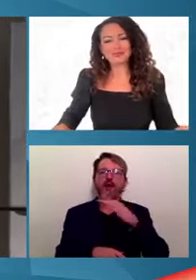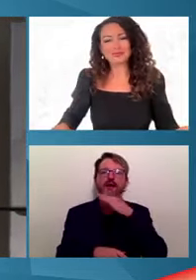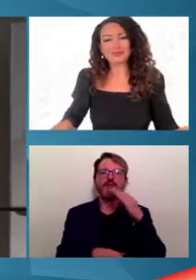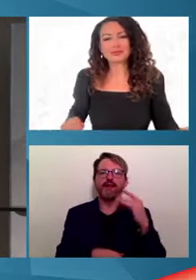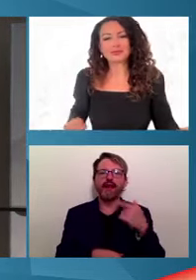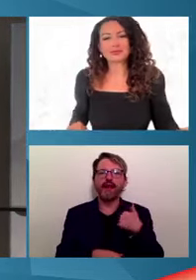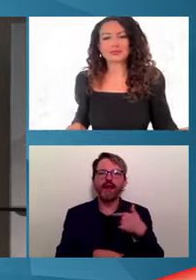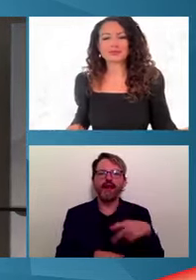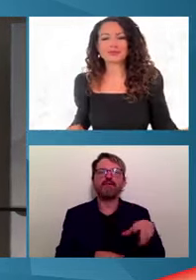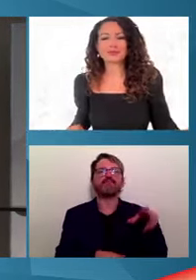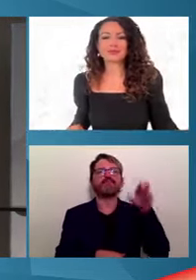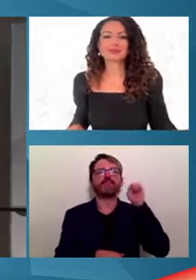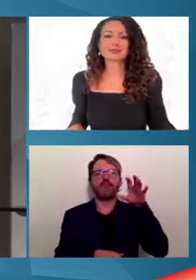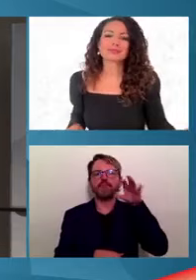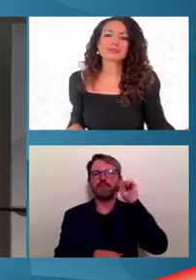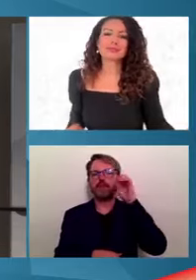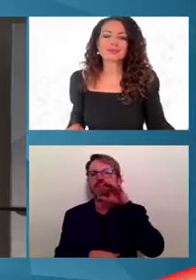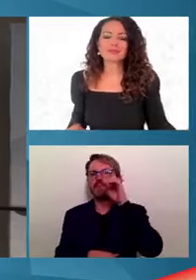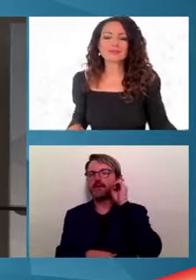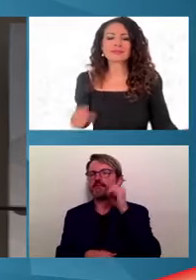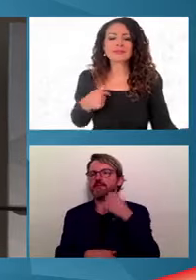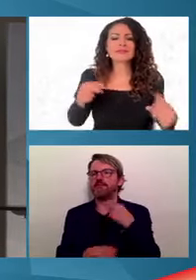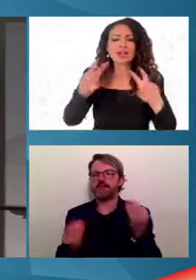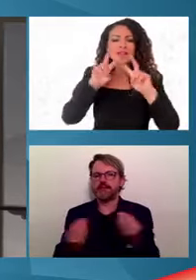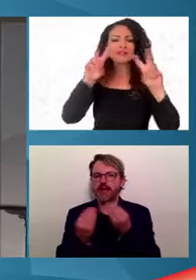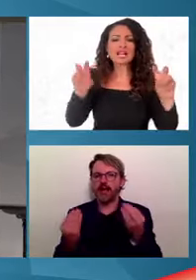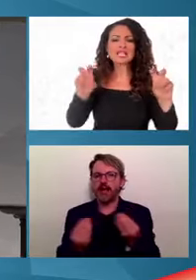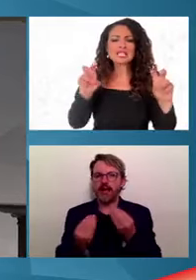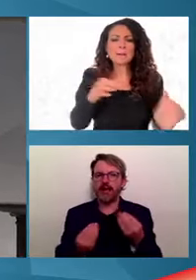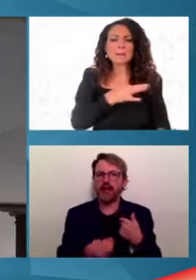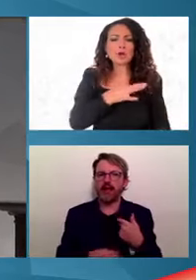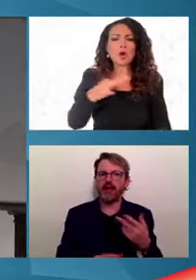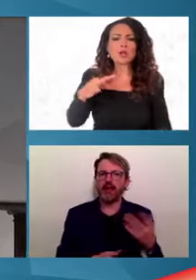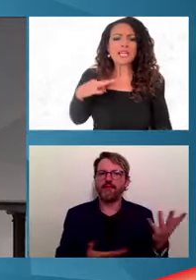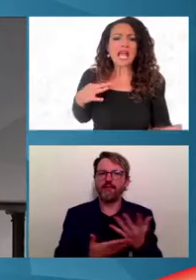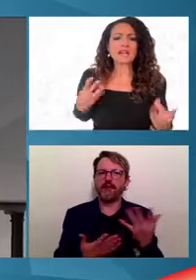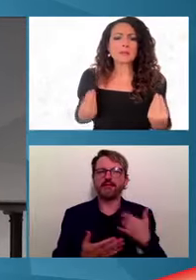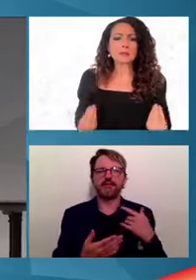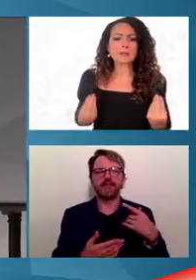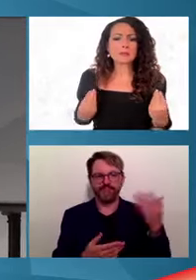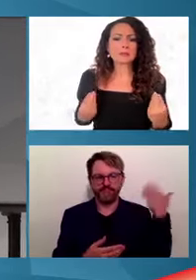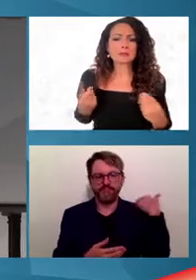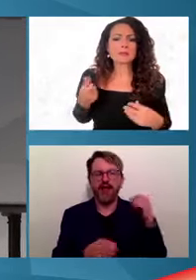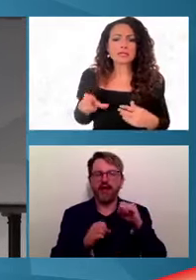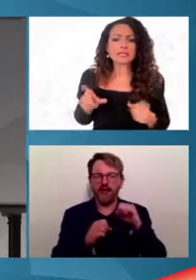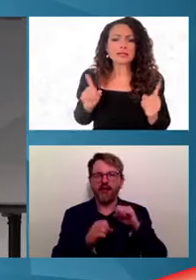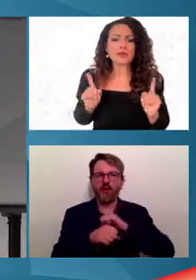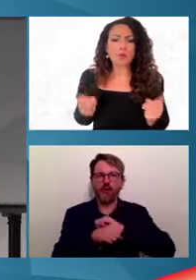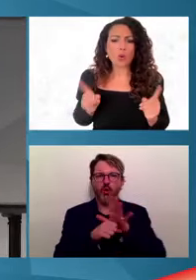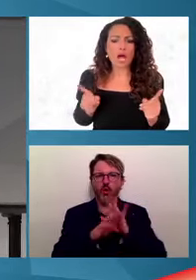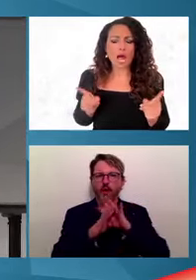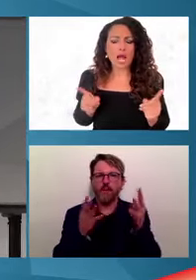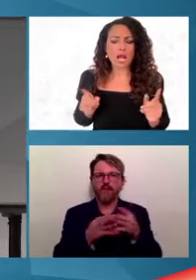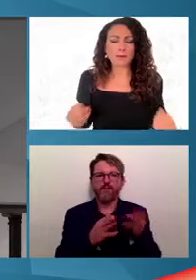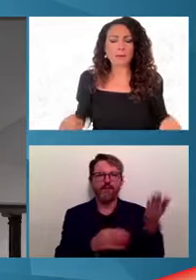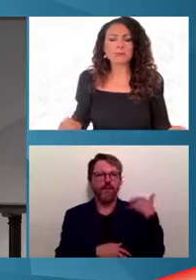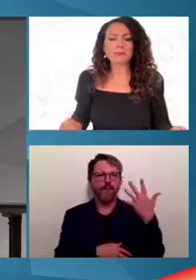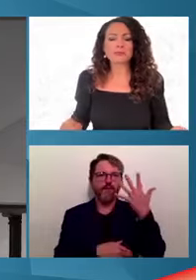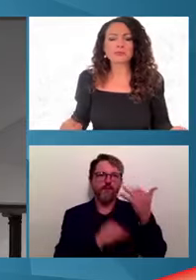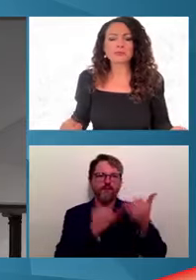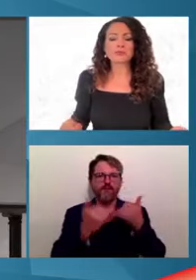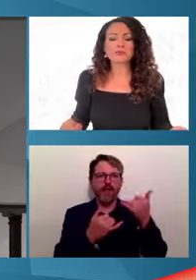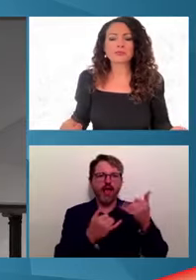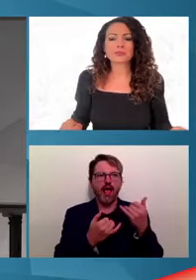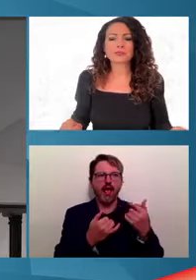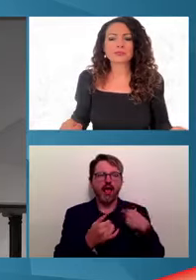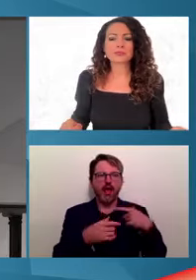uns, glaube ich, wegweisend, viele Erkenntnisse auch während der Covid-Pandemie. Wir sind vor 5 Jahren gestartet und es sind Dinge passiert,